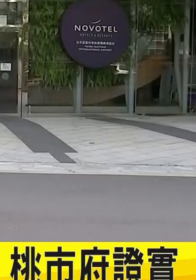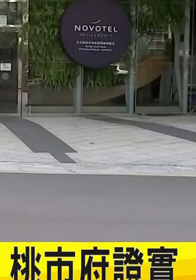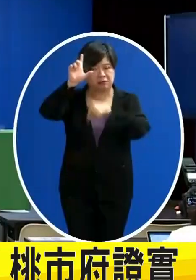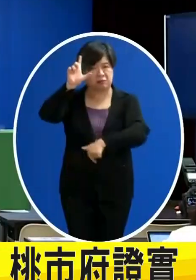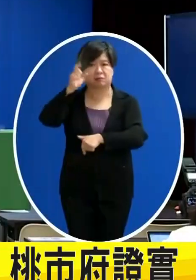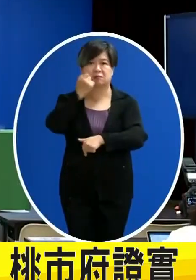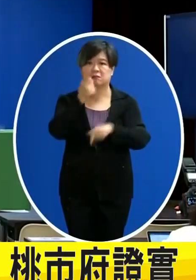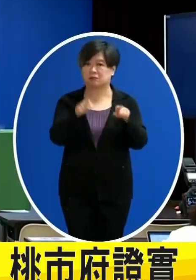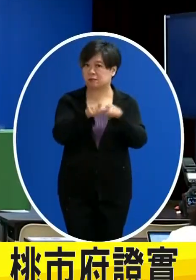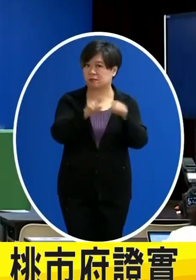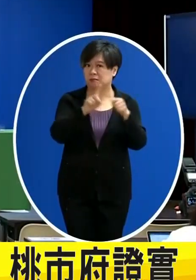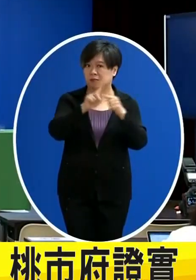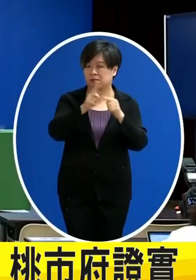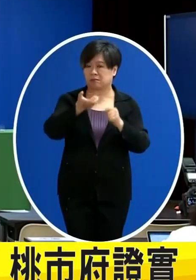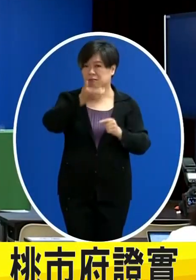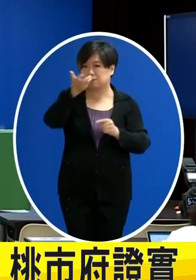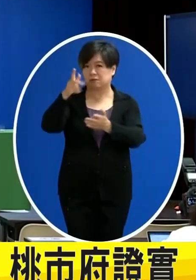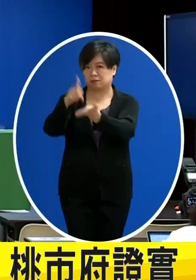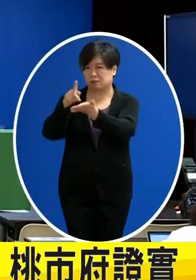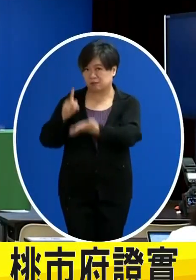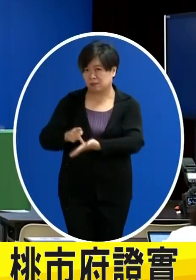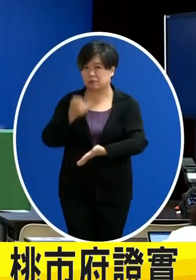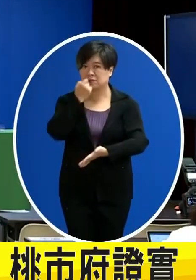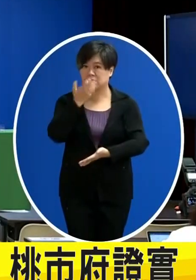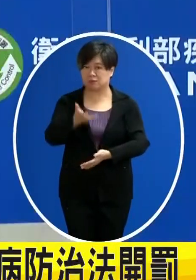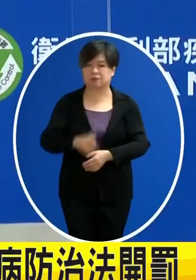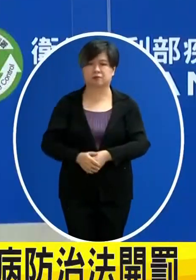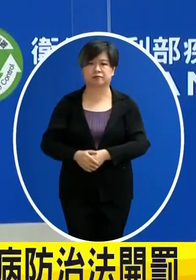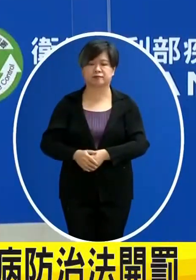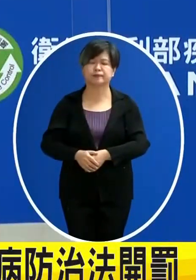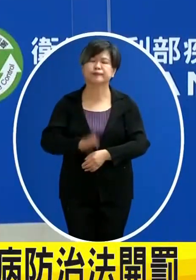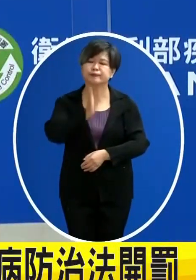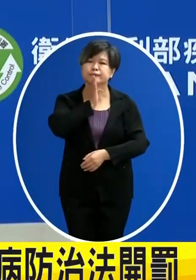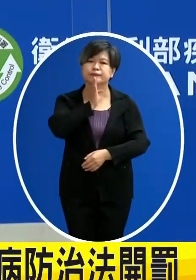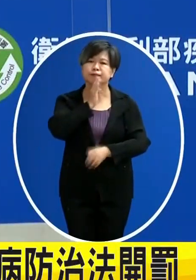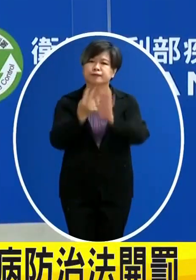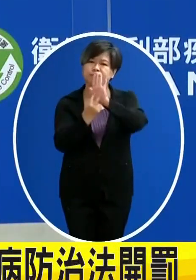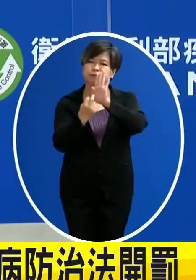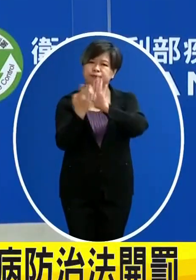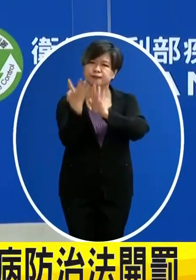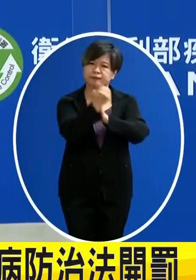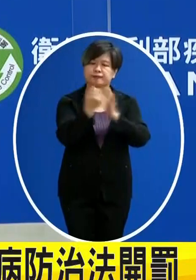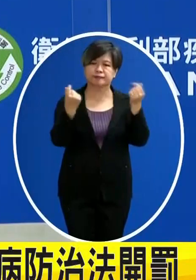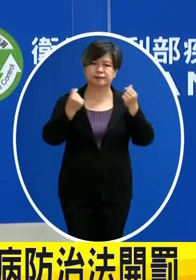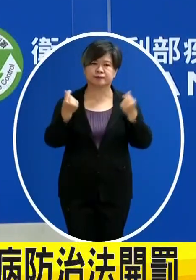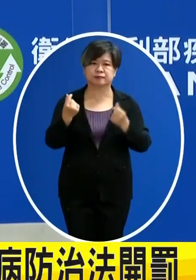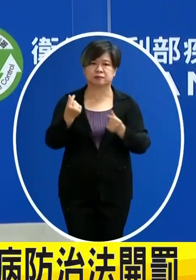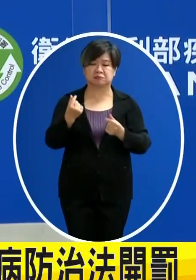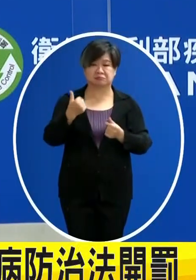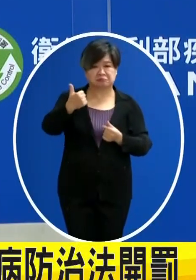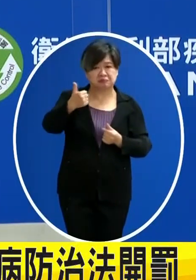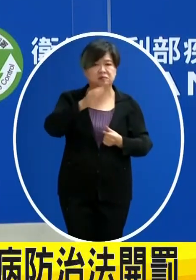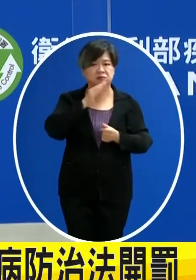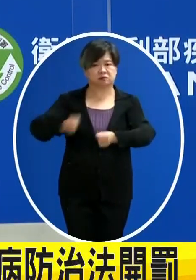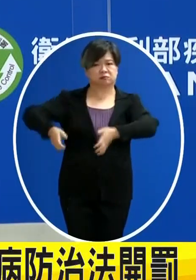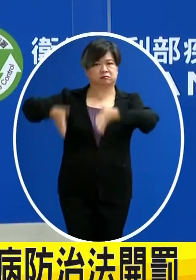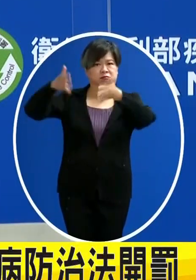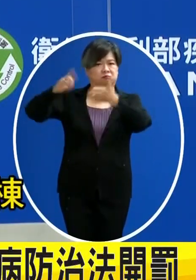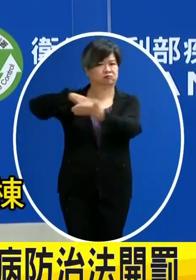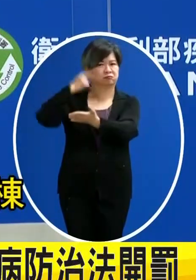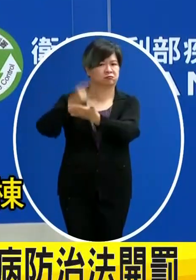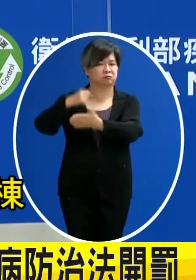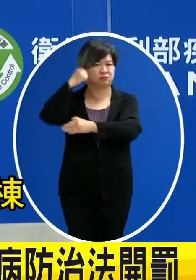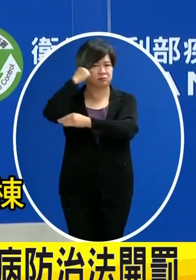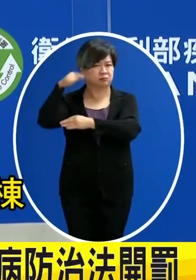对诺富特饭店凸显的问题，针对防疫旅馆的标准，一号也在记者会上回应。 像最好当然是全栋都